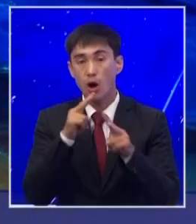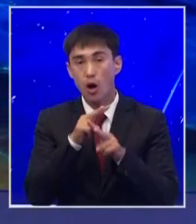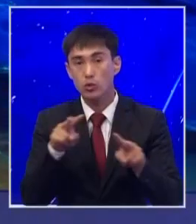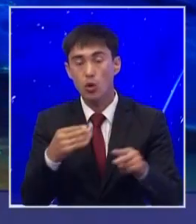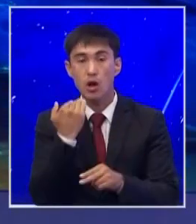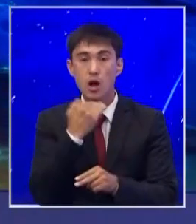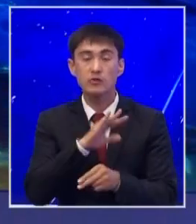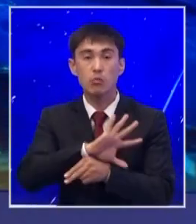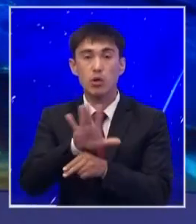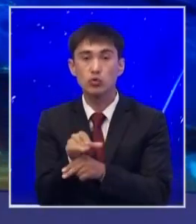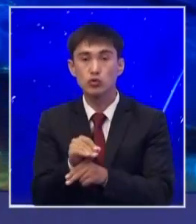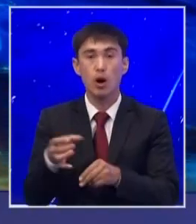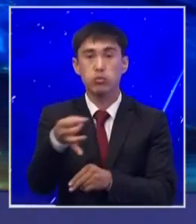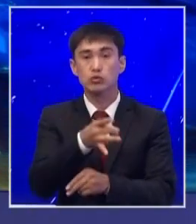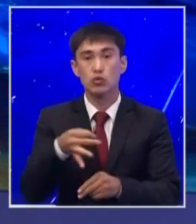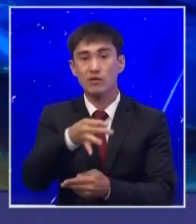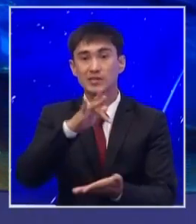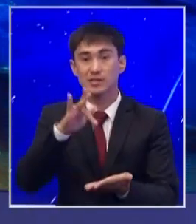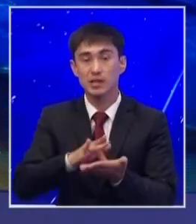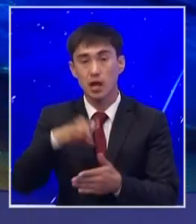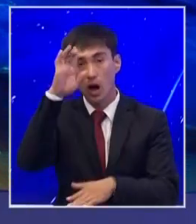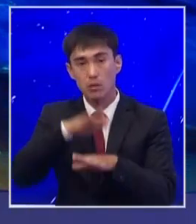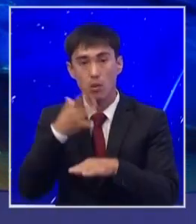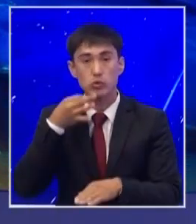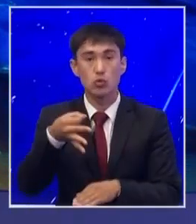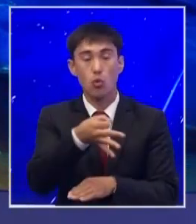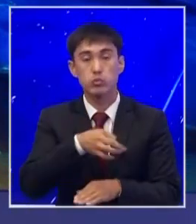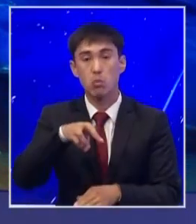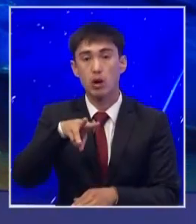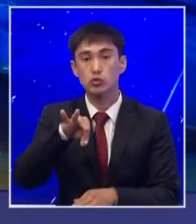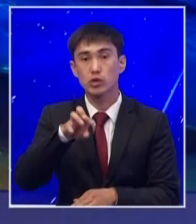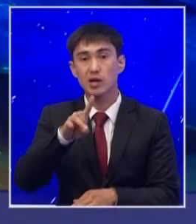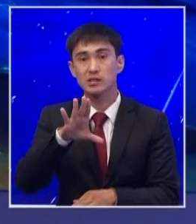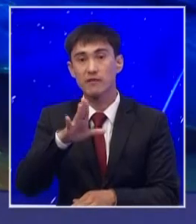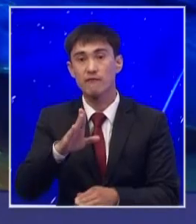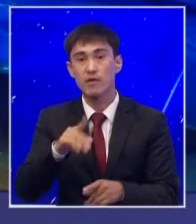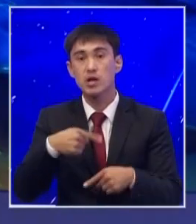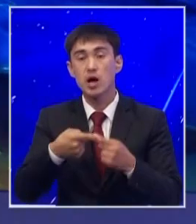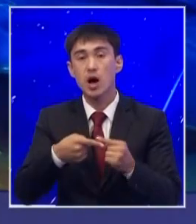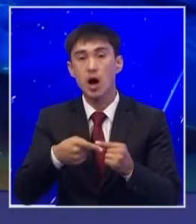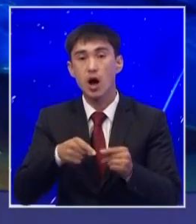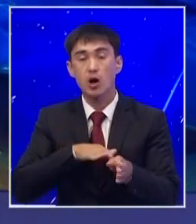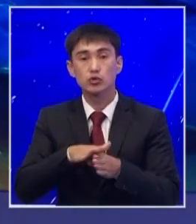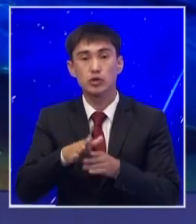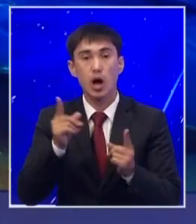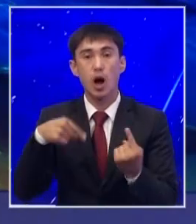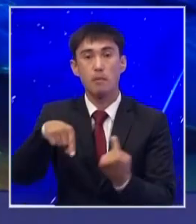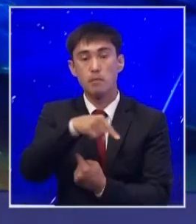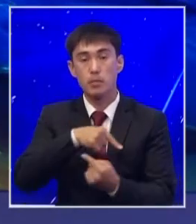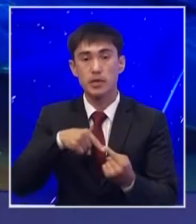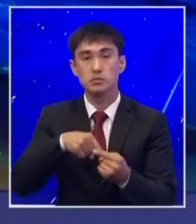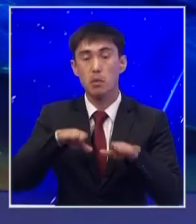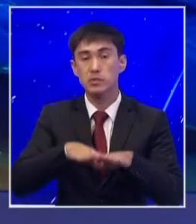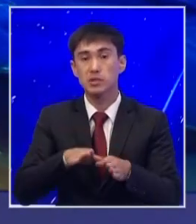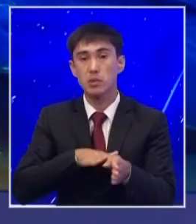Контроль качества благоустройства областного центра. Аким Алматинской области Марат Султангазиев в очередной раз осуществил объезд